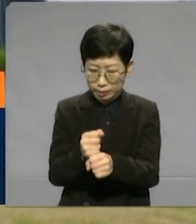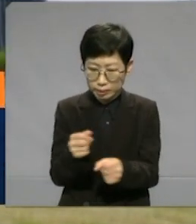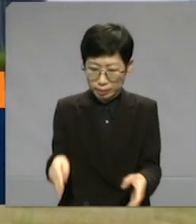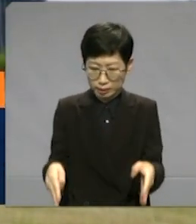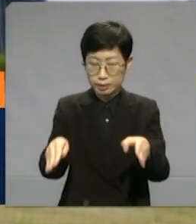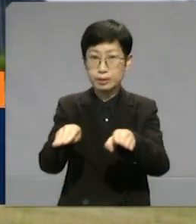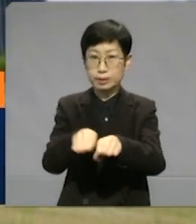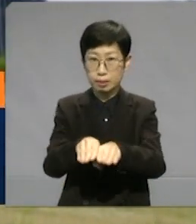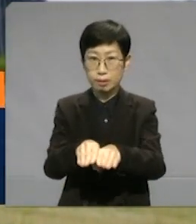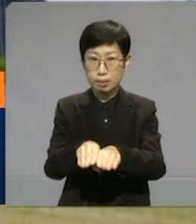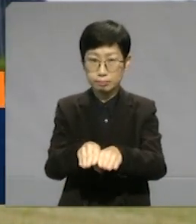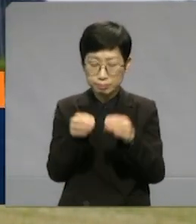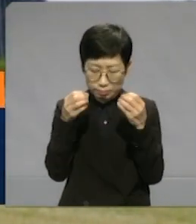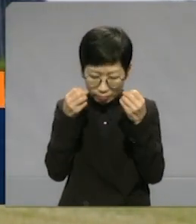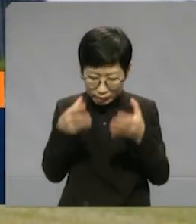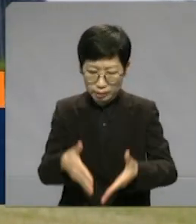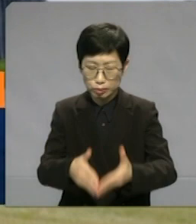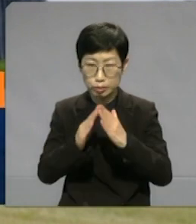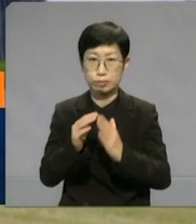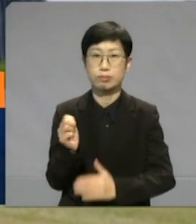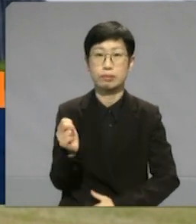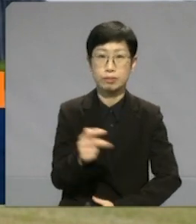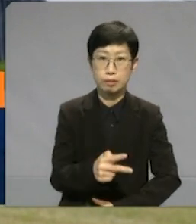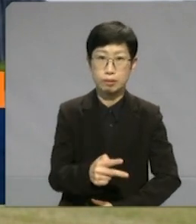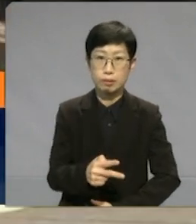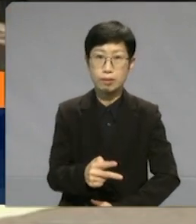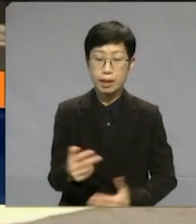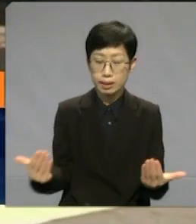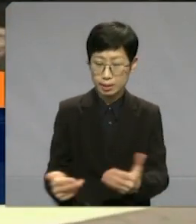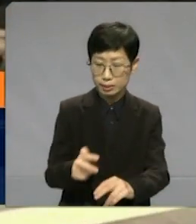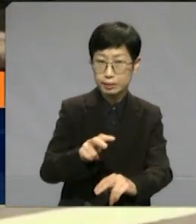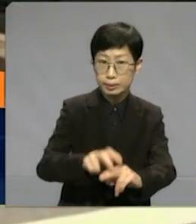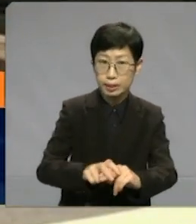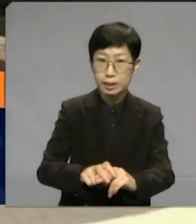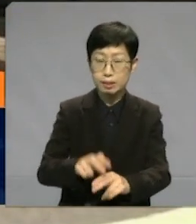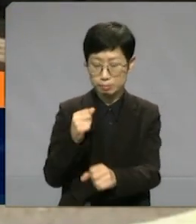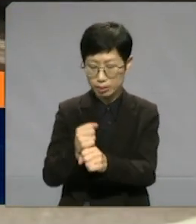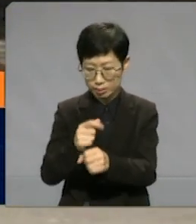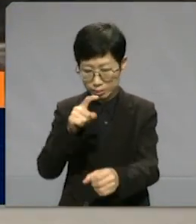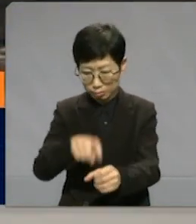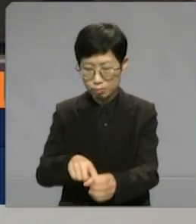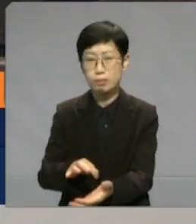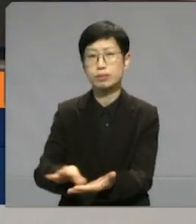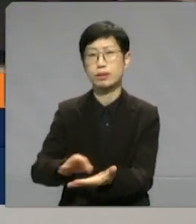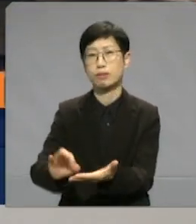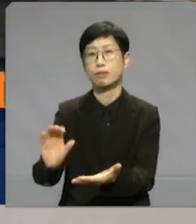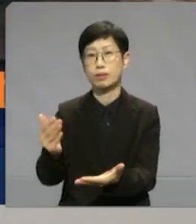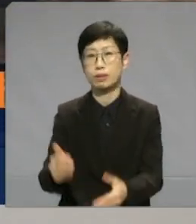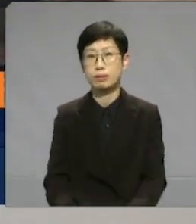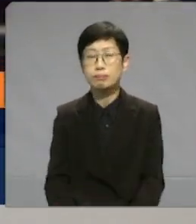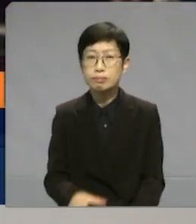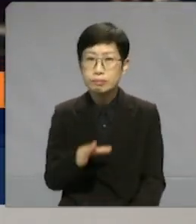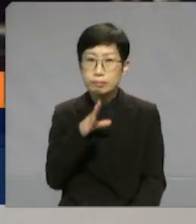올버니 나노테크 콤플렉스 신설과 신규 기존 일자리 창출에 사용될 예정입니다.